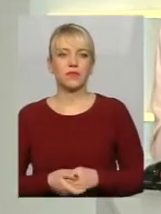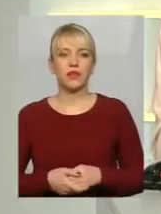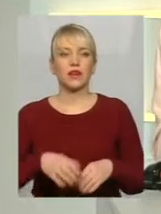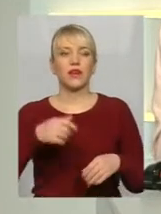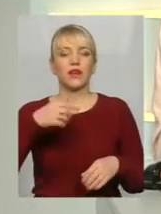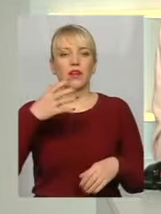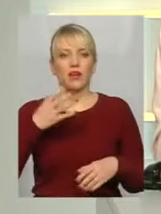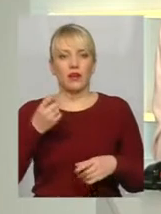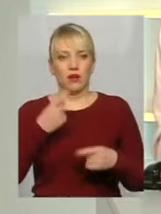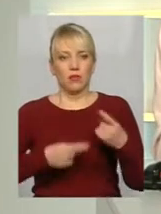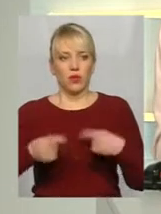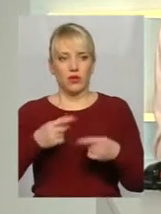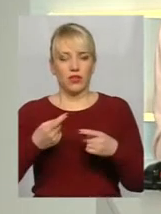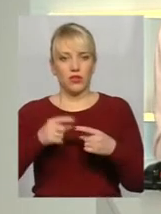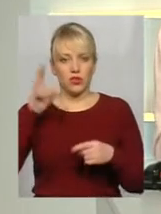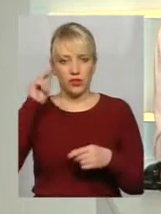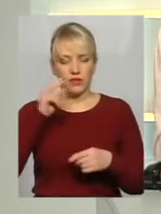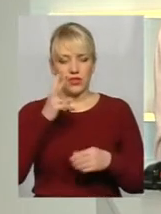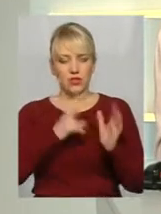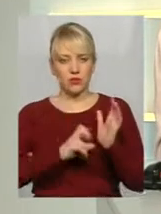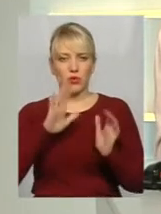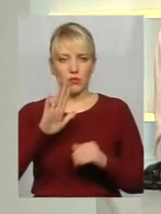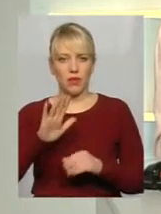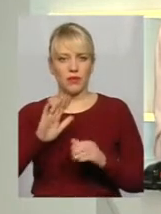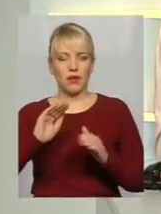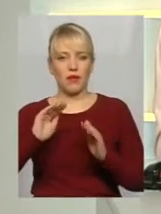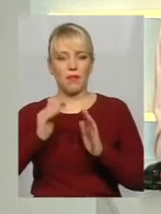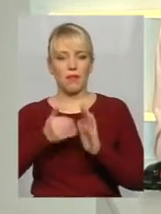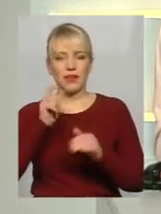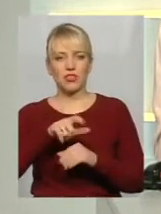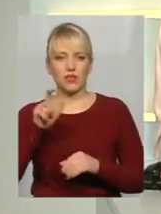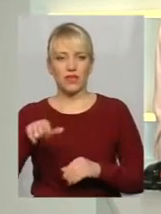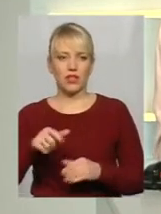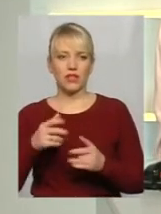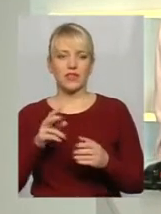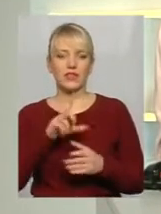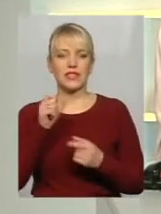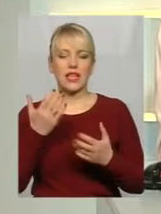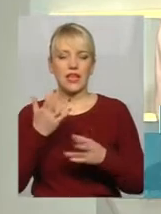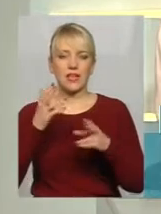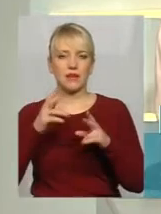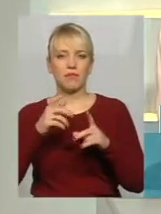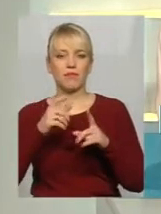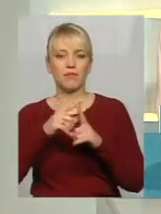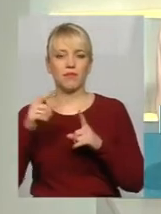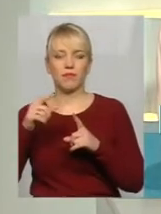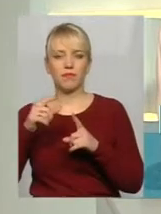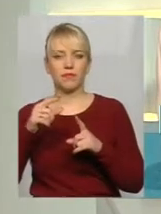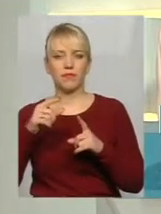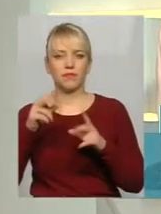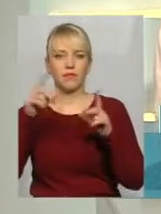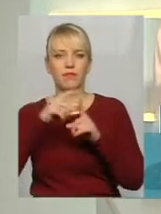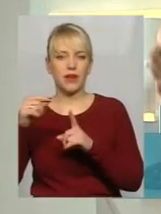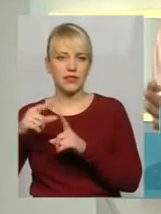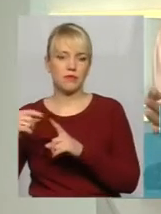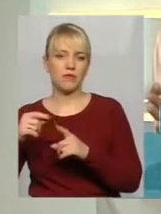таки, повертаючись до цифри 705 призовників, за яким принципом формувалася ця цифра